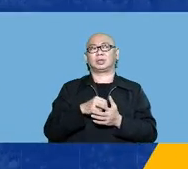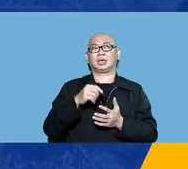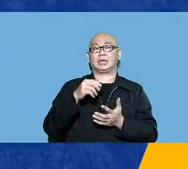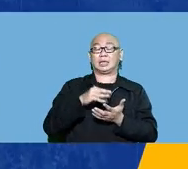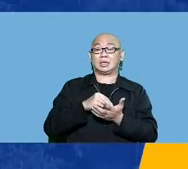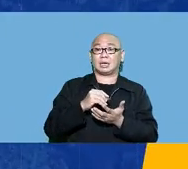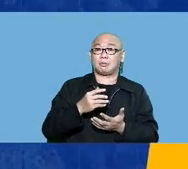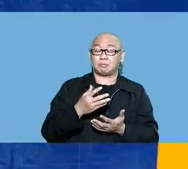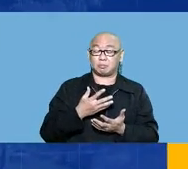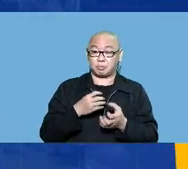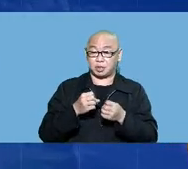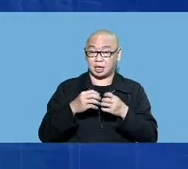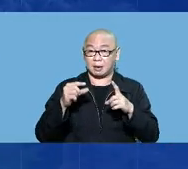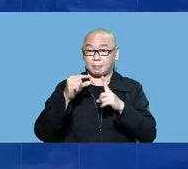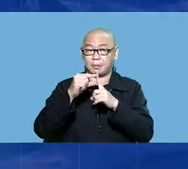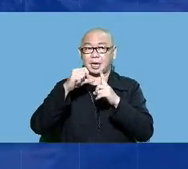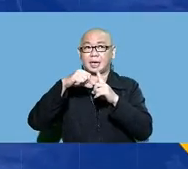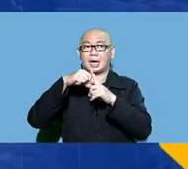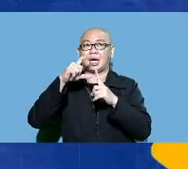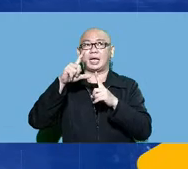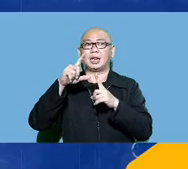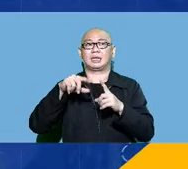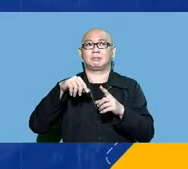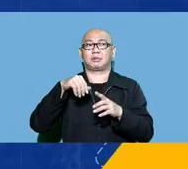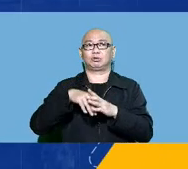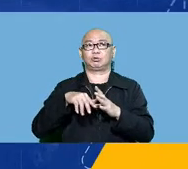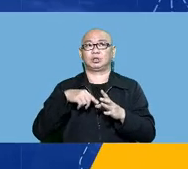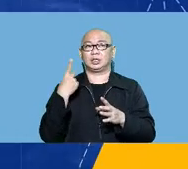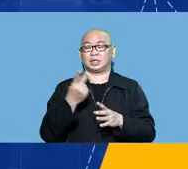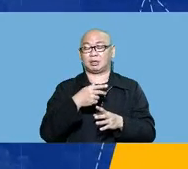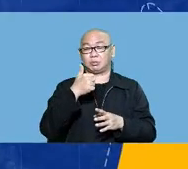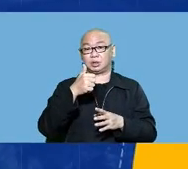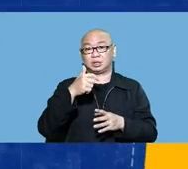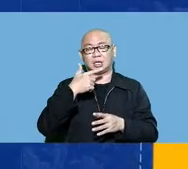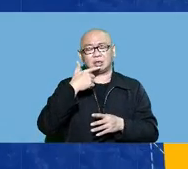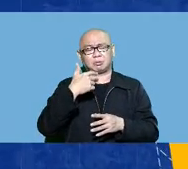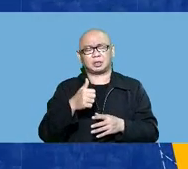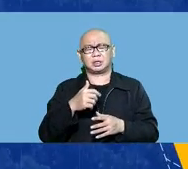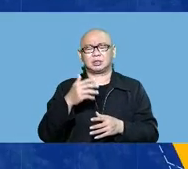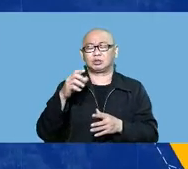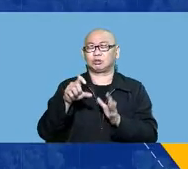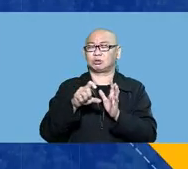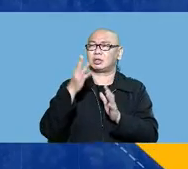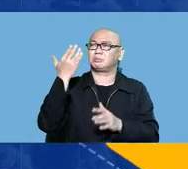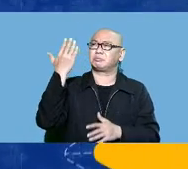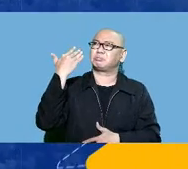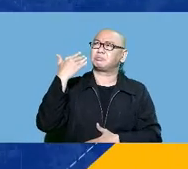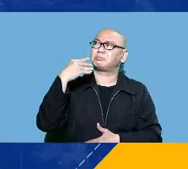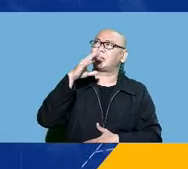intinya memberdayakan PKL, termasuk kita bisa nikmati ketika kita tadi malam saya